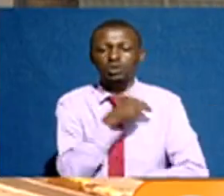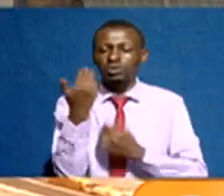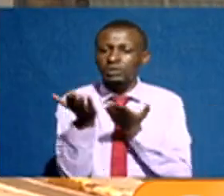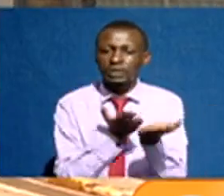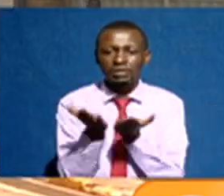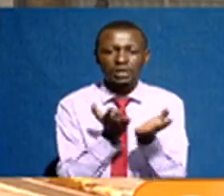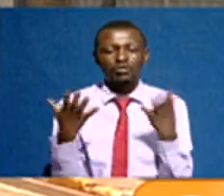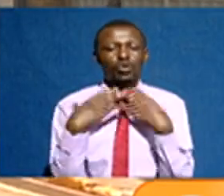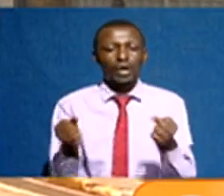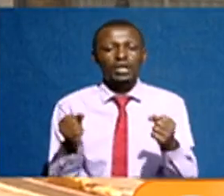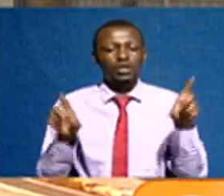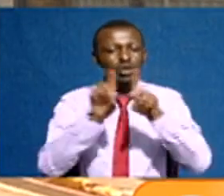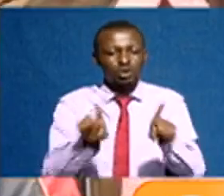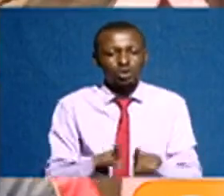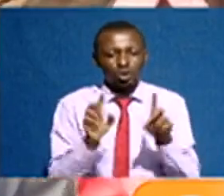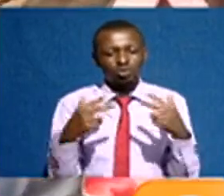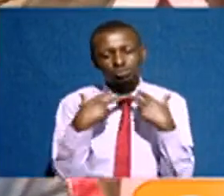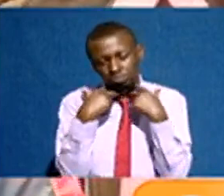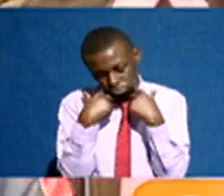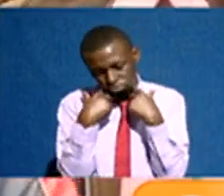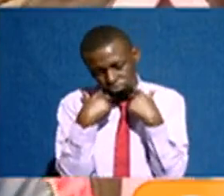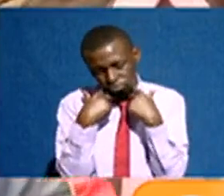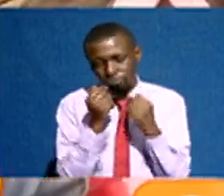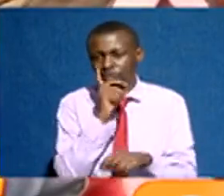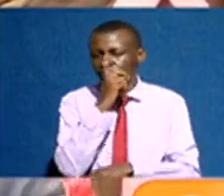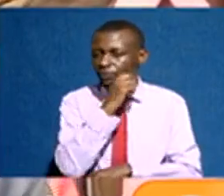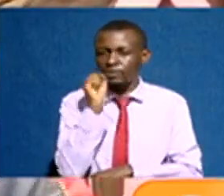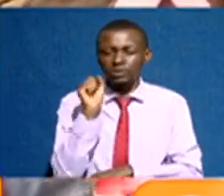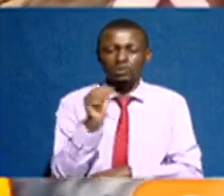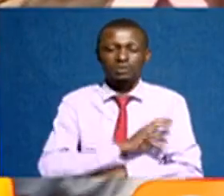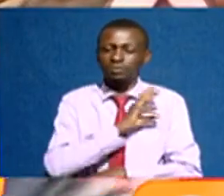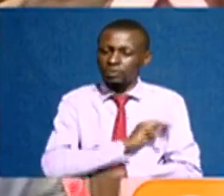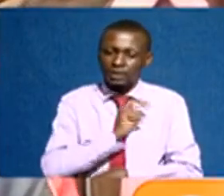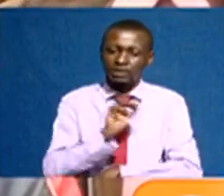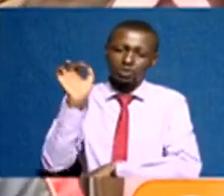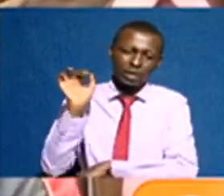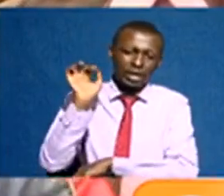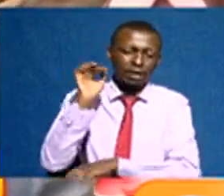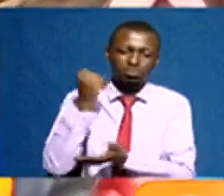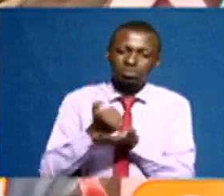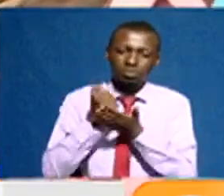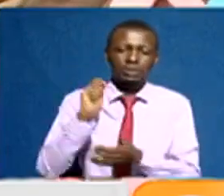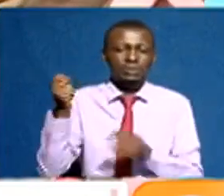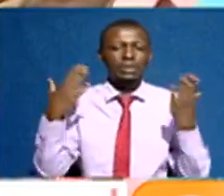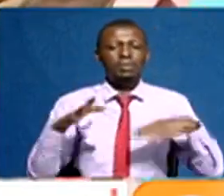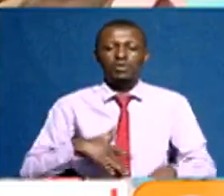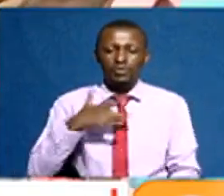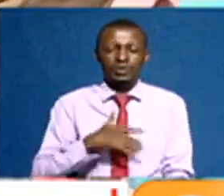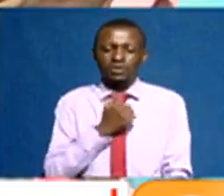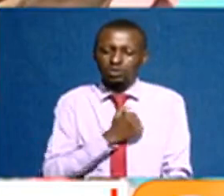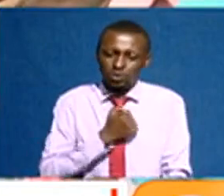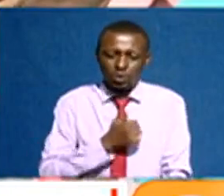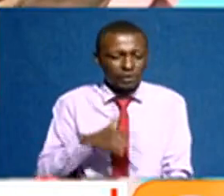ikubese zimwa tuna kwa hurum uh w kenya